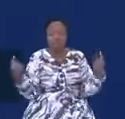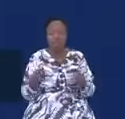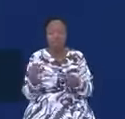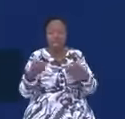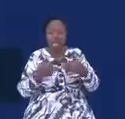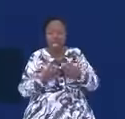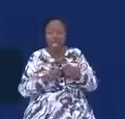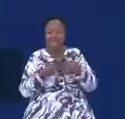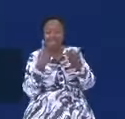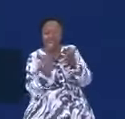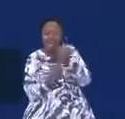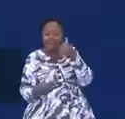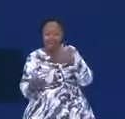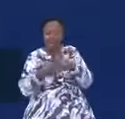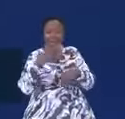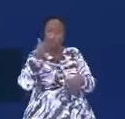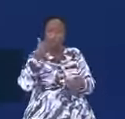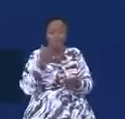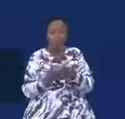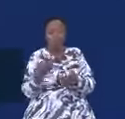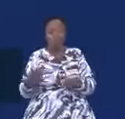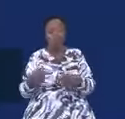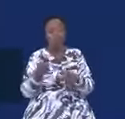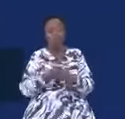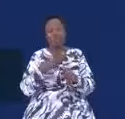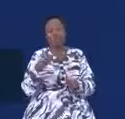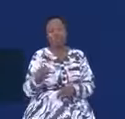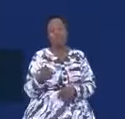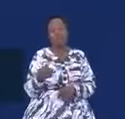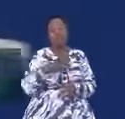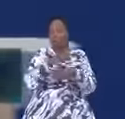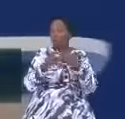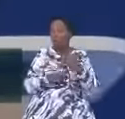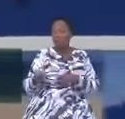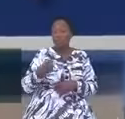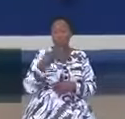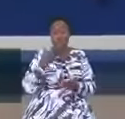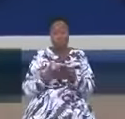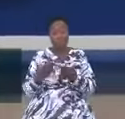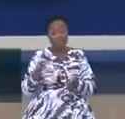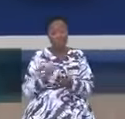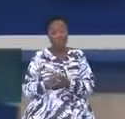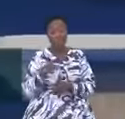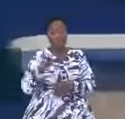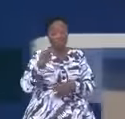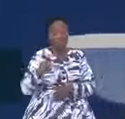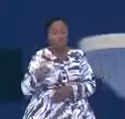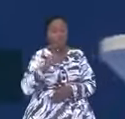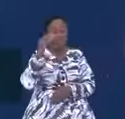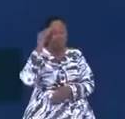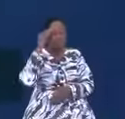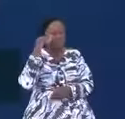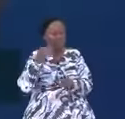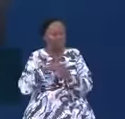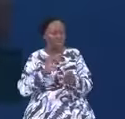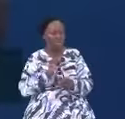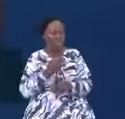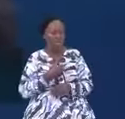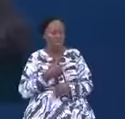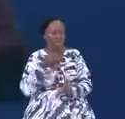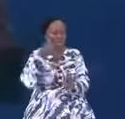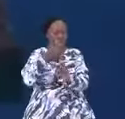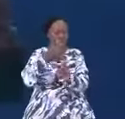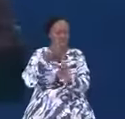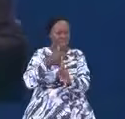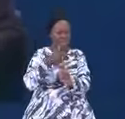biens toutes les bonnes choses que vous voulez dans notre au prix de choix